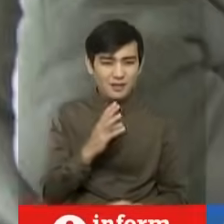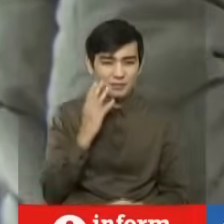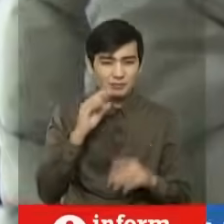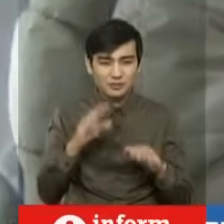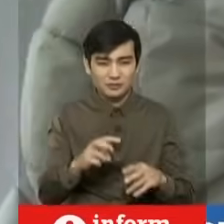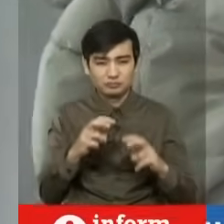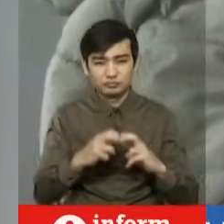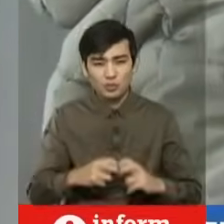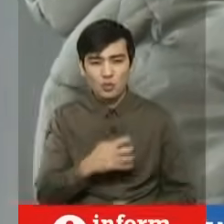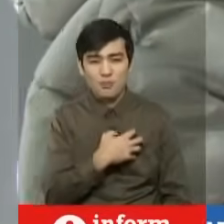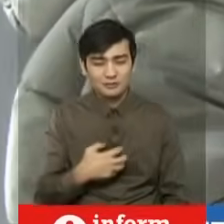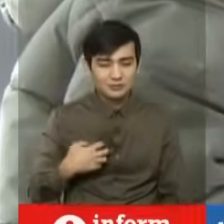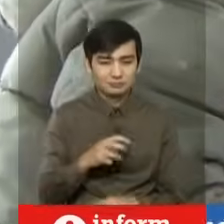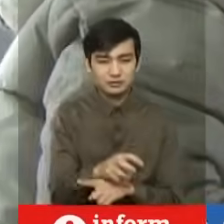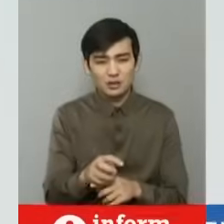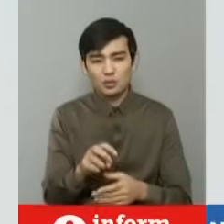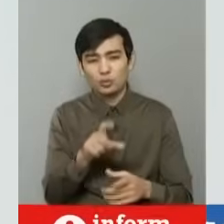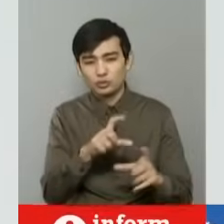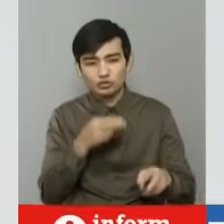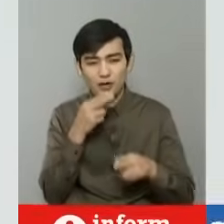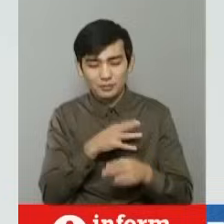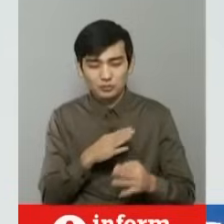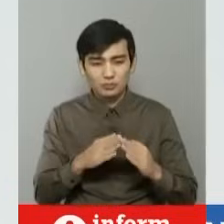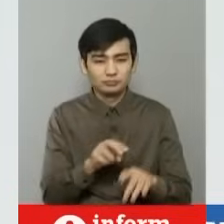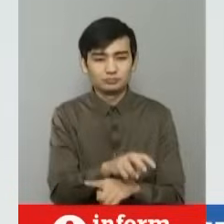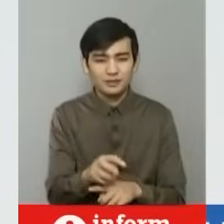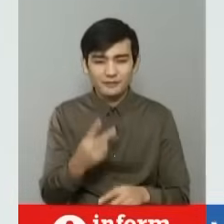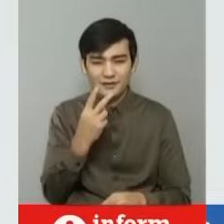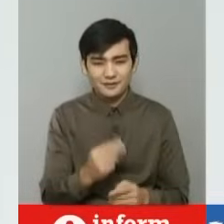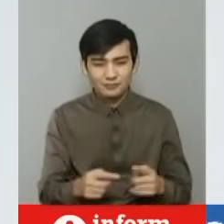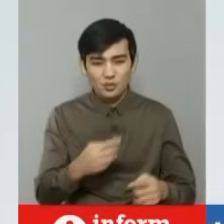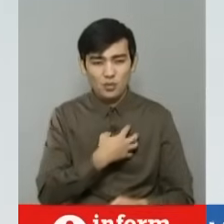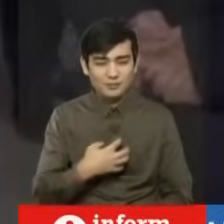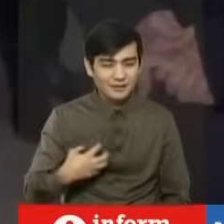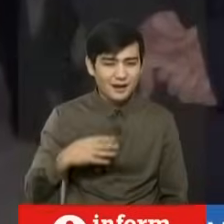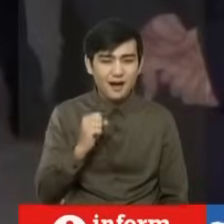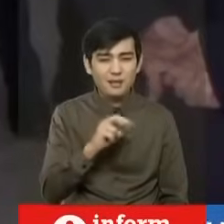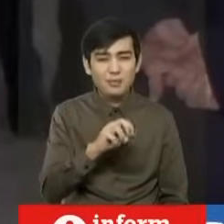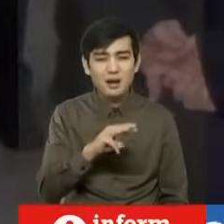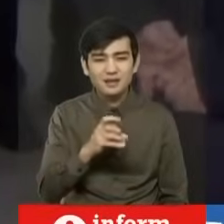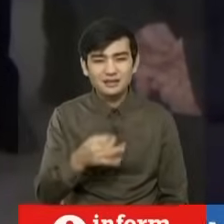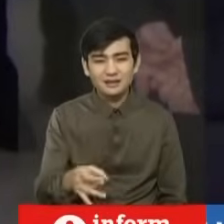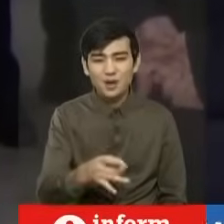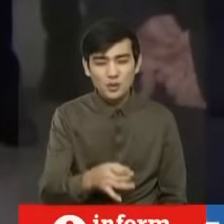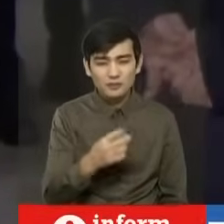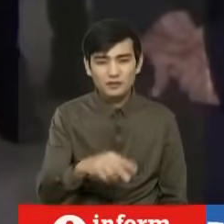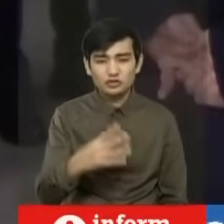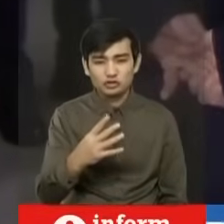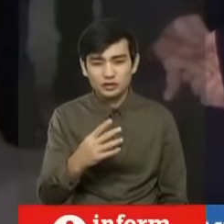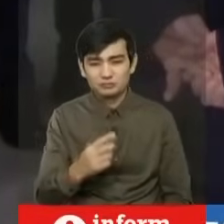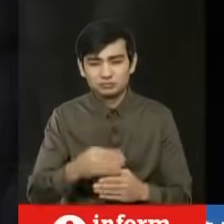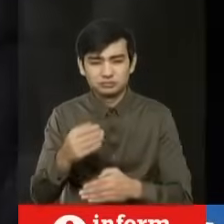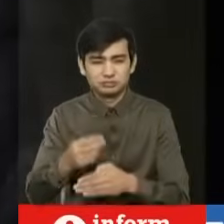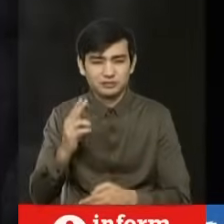специалисты по обращению граждан обходят дома за 2 дня члены комиссии Алмалинского района проверили 24 многоэтажки